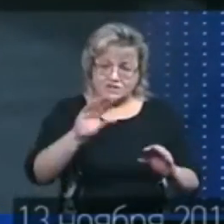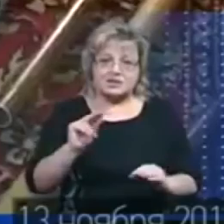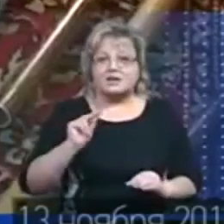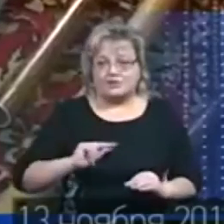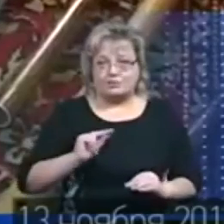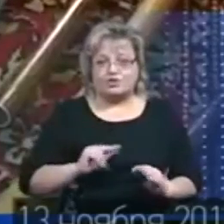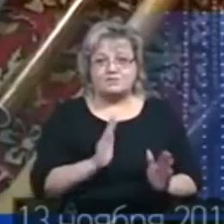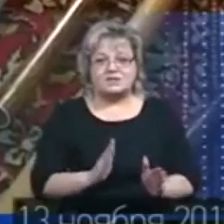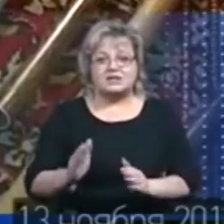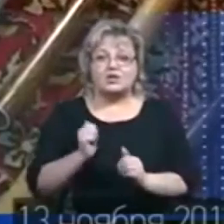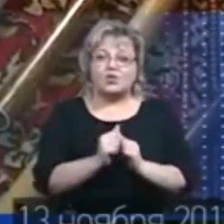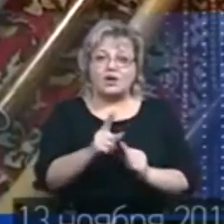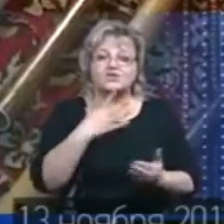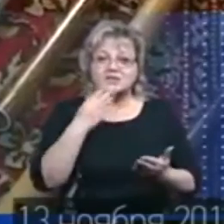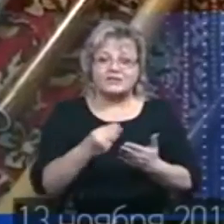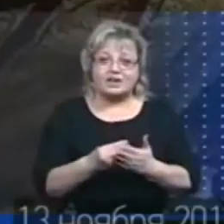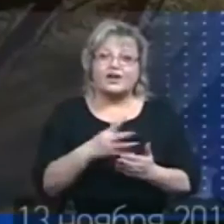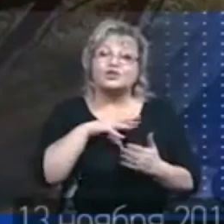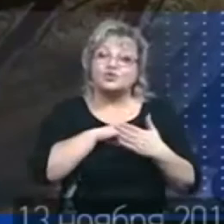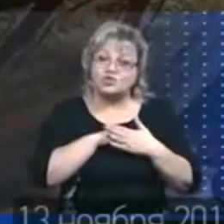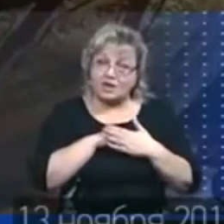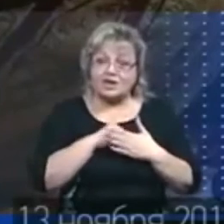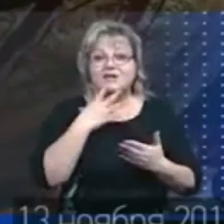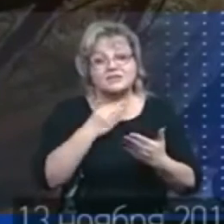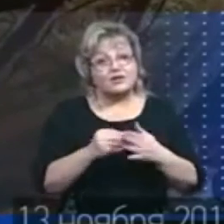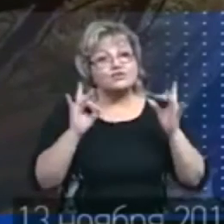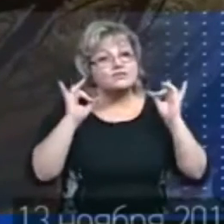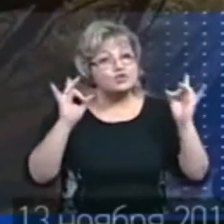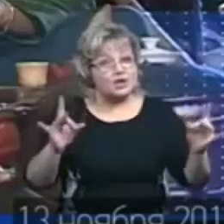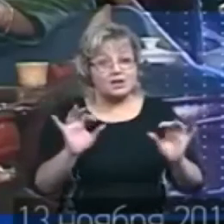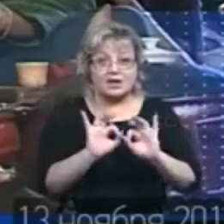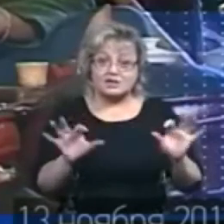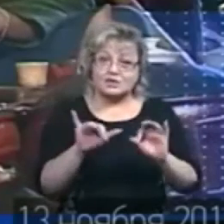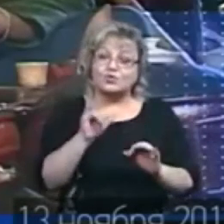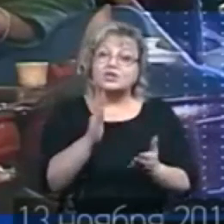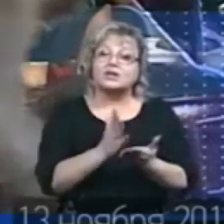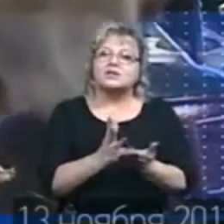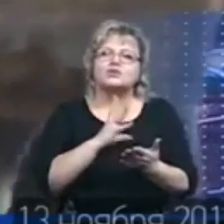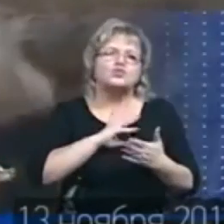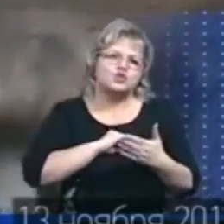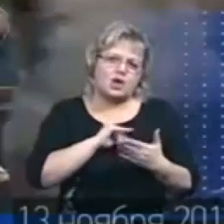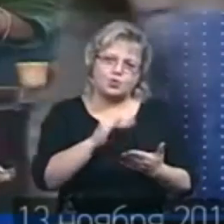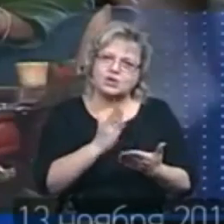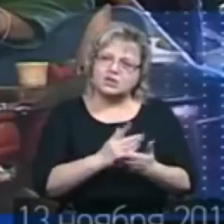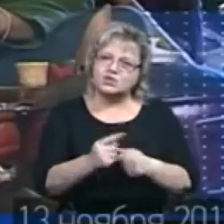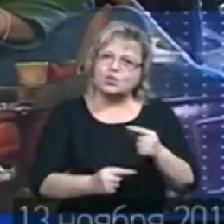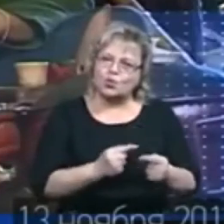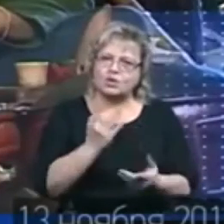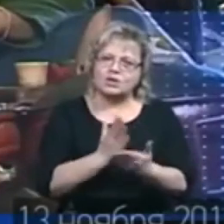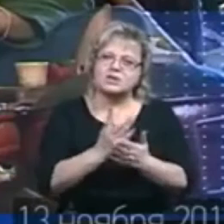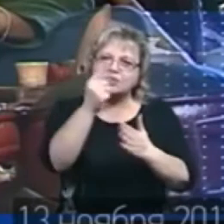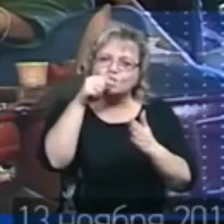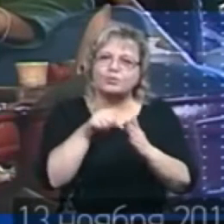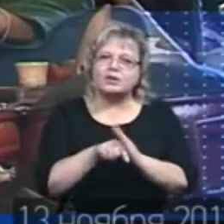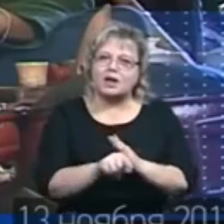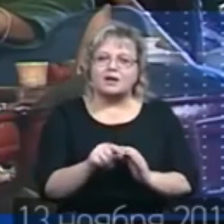рабочем состоянии. У каждого из них своя душа и звучание, объясняет музыкант. Что у них есть душа, у них есть корни, у них есть